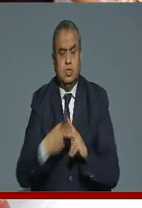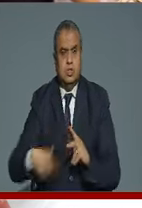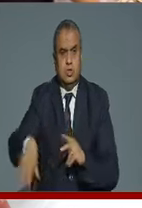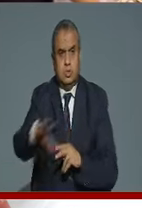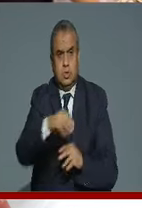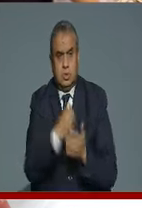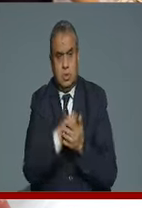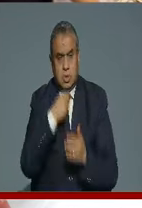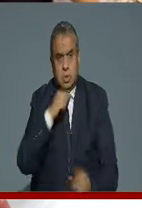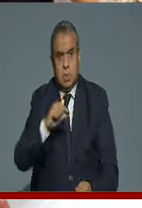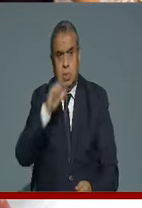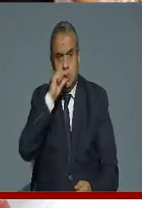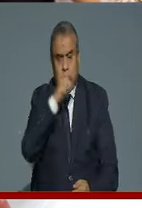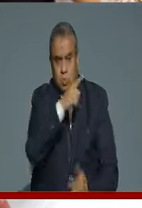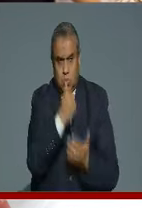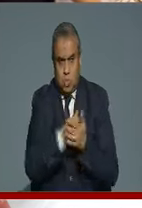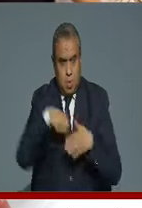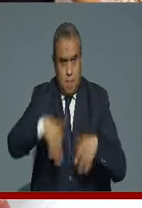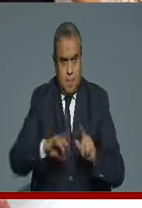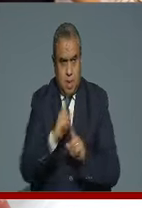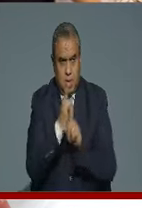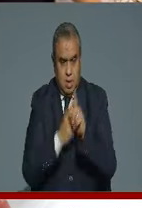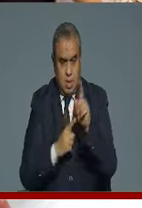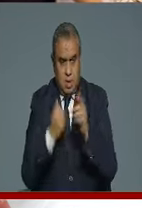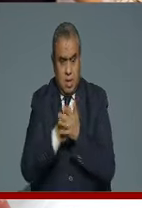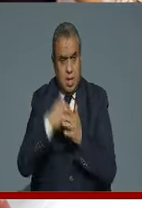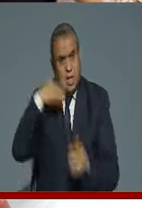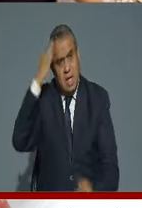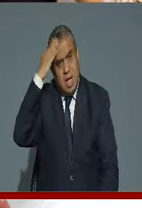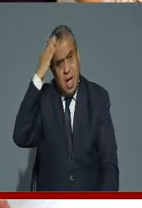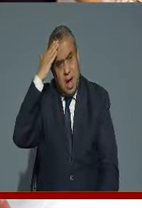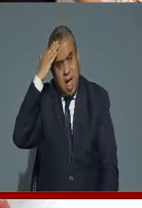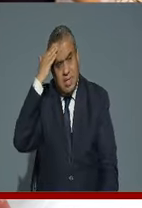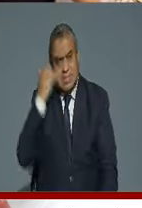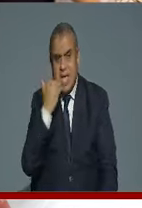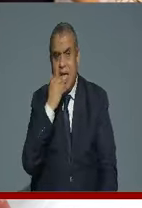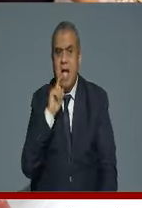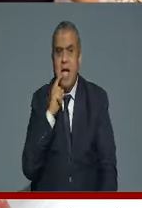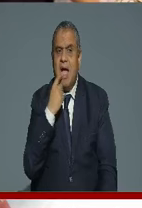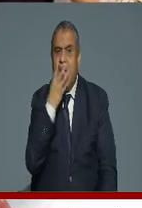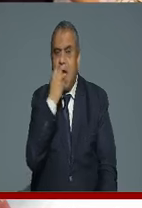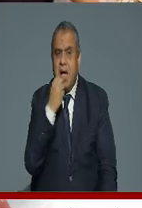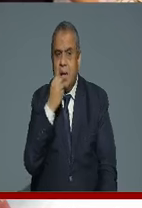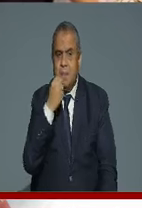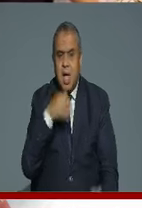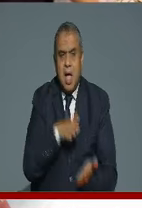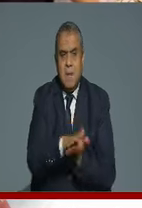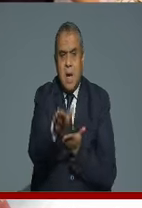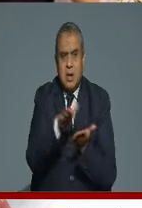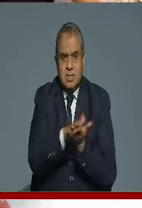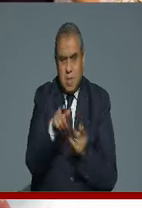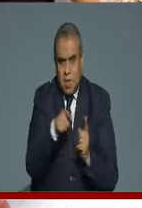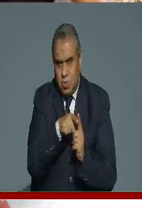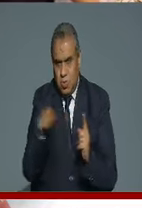الدكتور مصطفى شرح الموضوع بتاع رأس الحكمة، لكن اسمحوا لي أن أنا أتكلم عليه برضو مرة تانية،